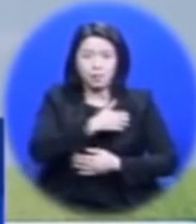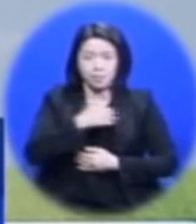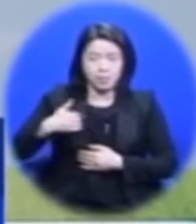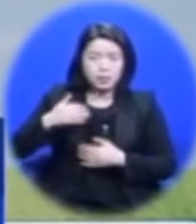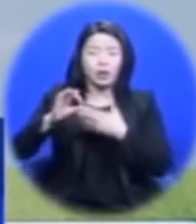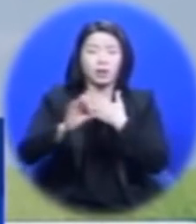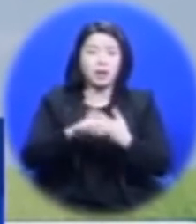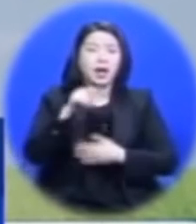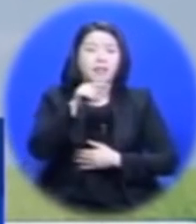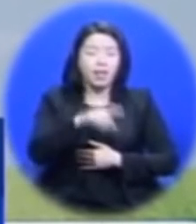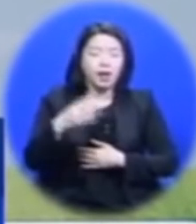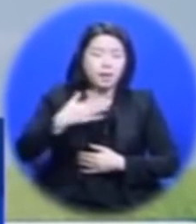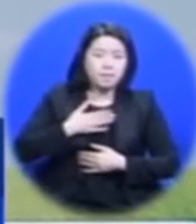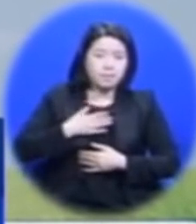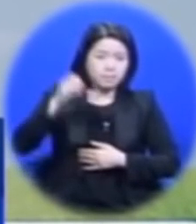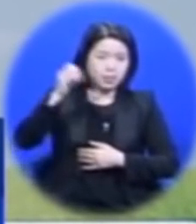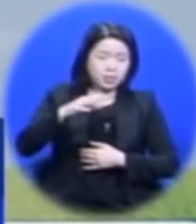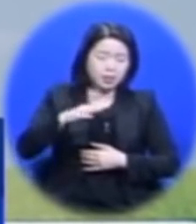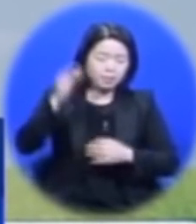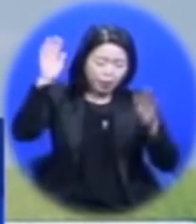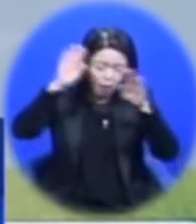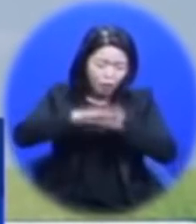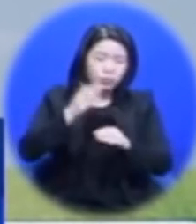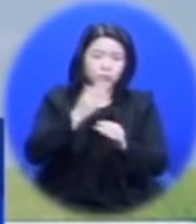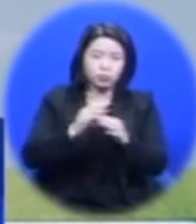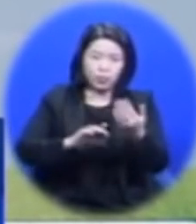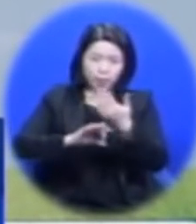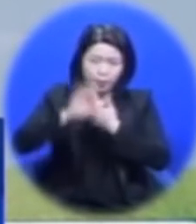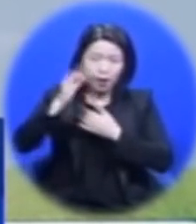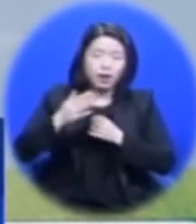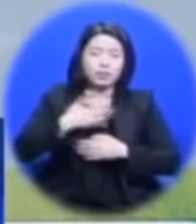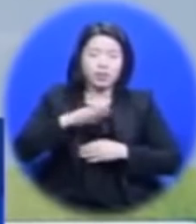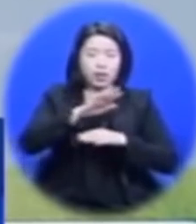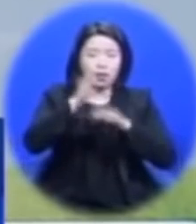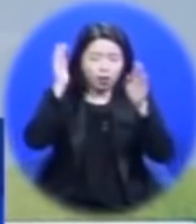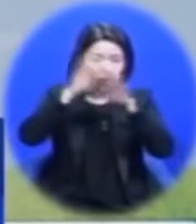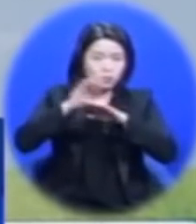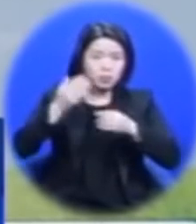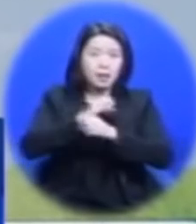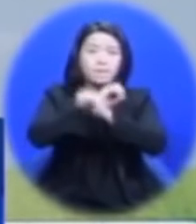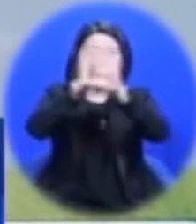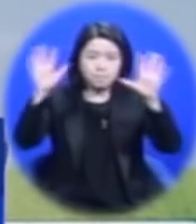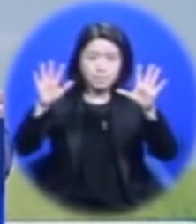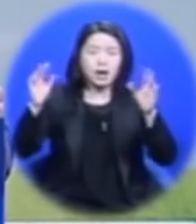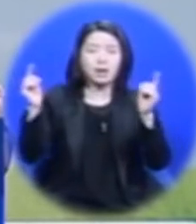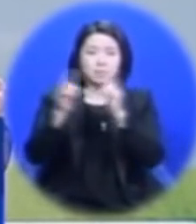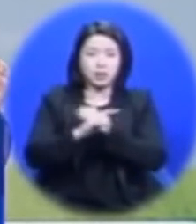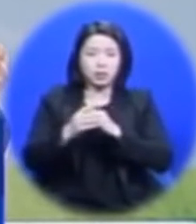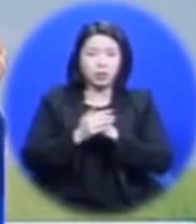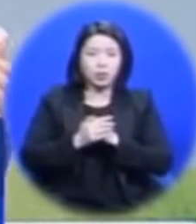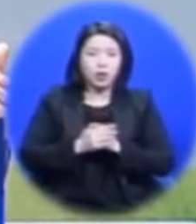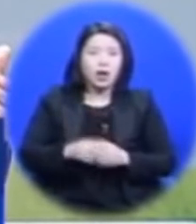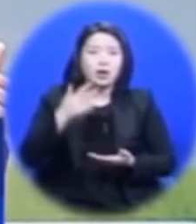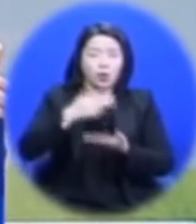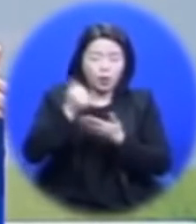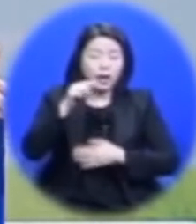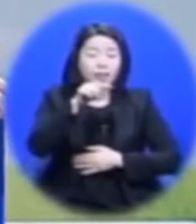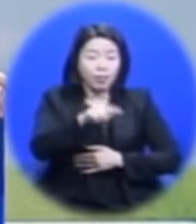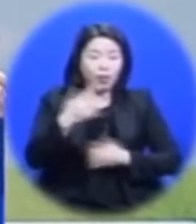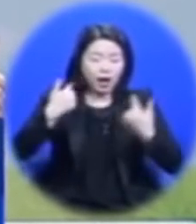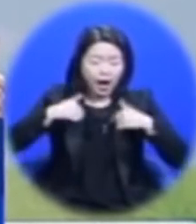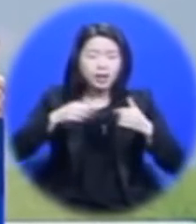하면 내 빛이 흑암 중에서 떠올라 내 어둠이 낮과 같이 될 것이며 여호와 너를 항상